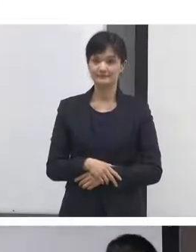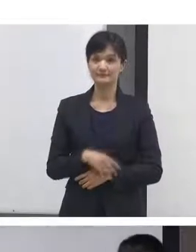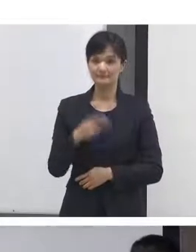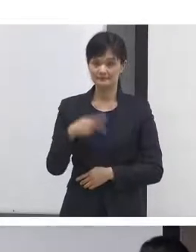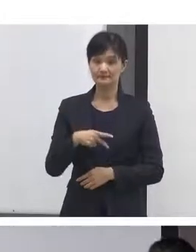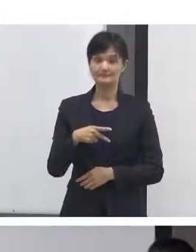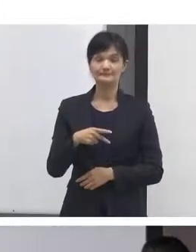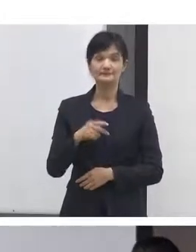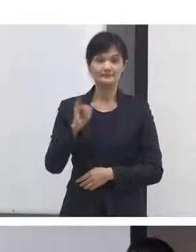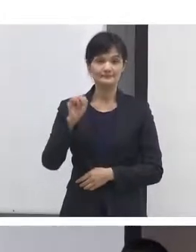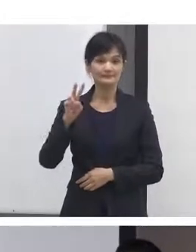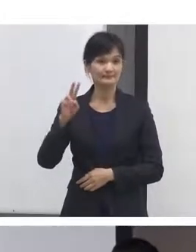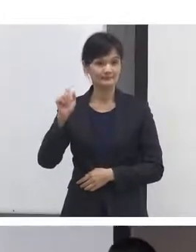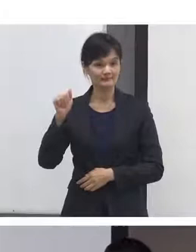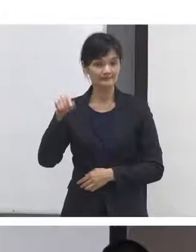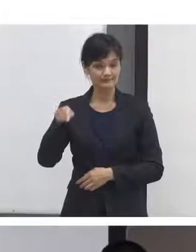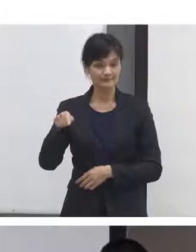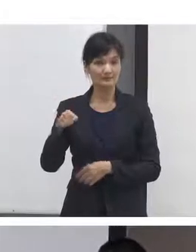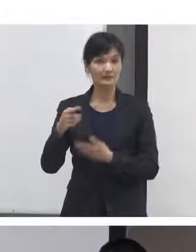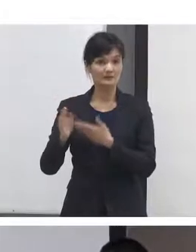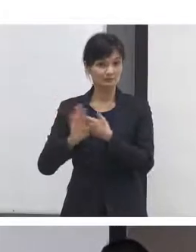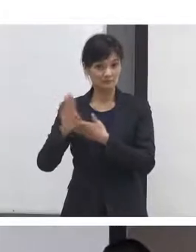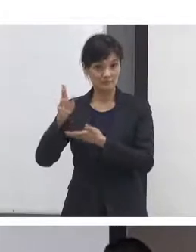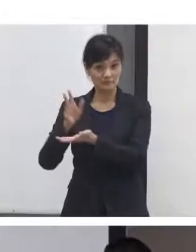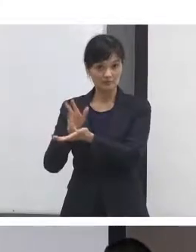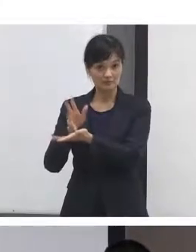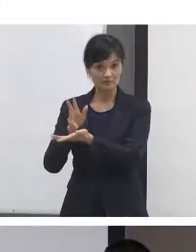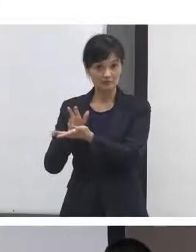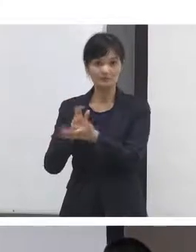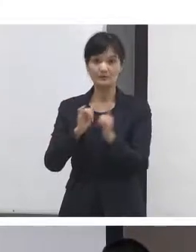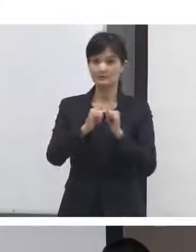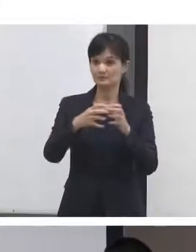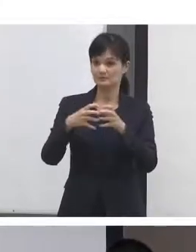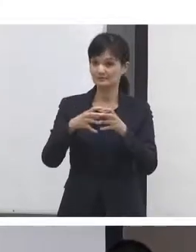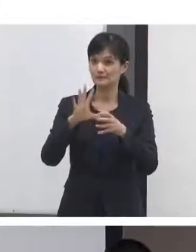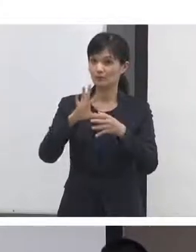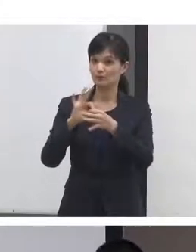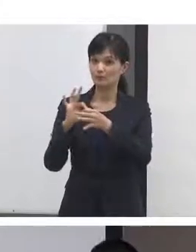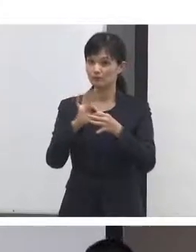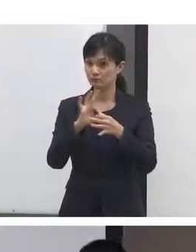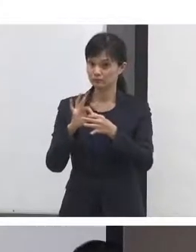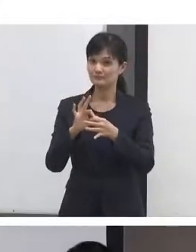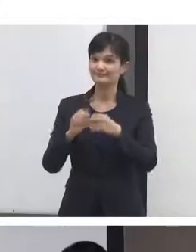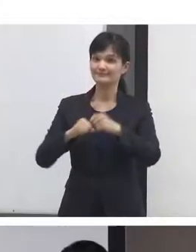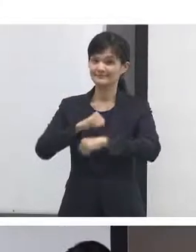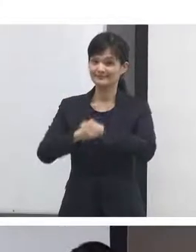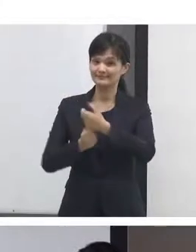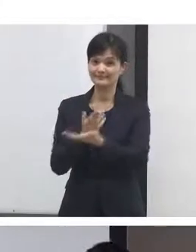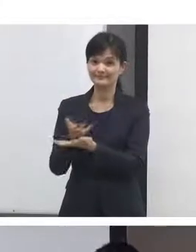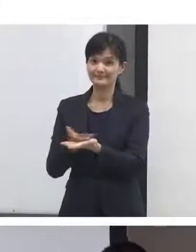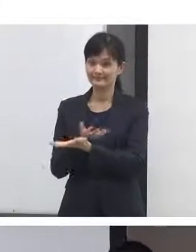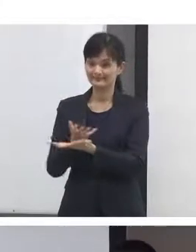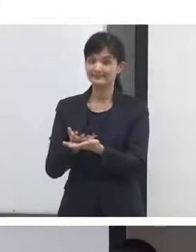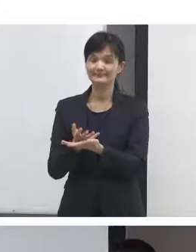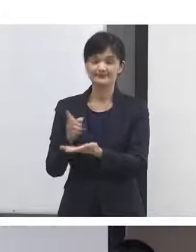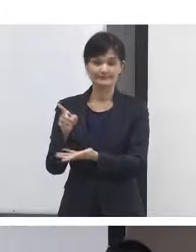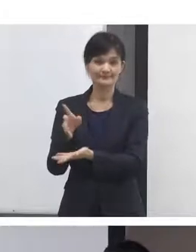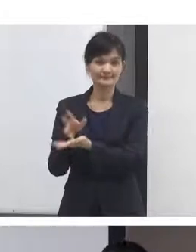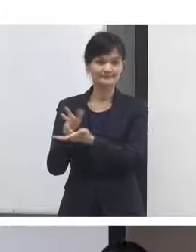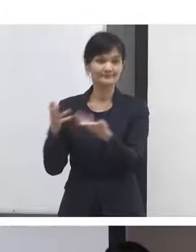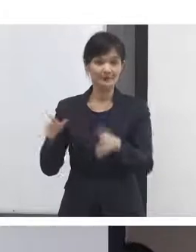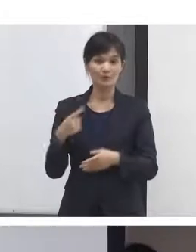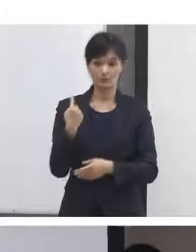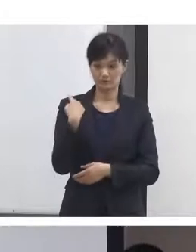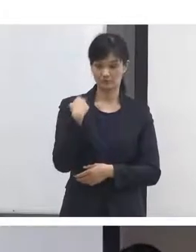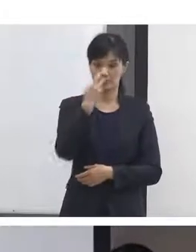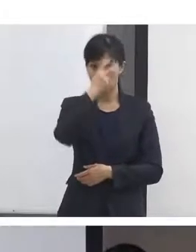外一个题目，这看起来像是社群跟社群有关的各种的 entity 之间的互动过程。这是我昨天才发现的